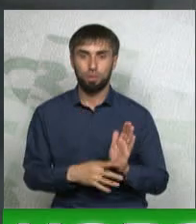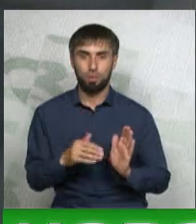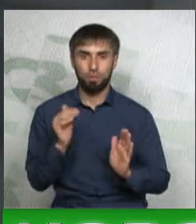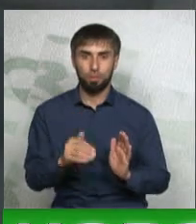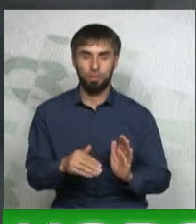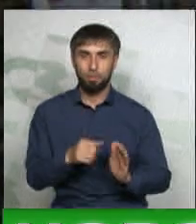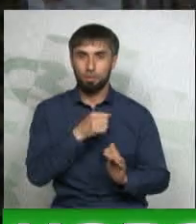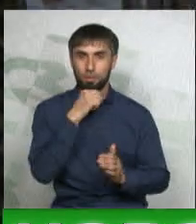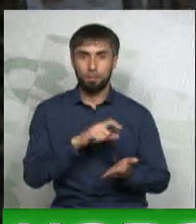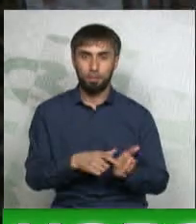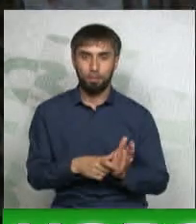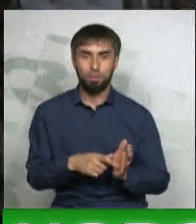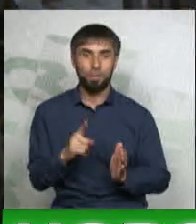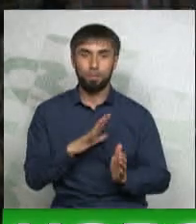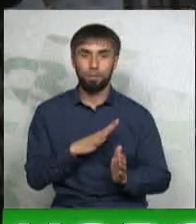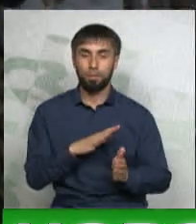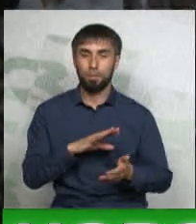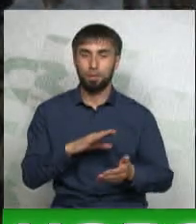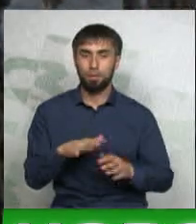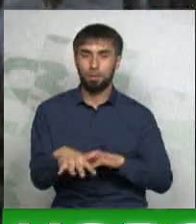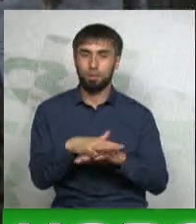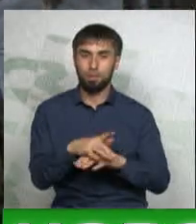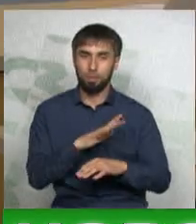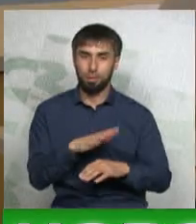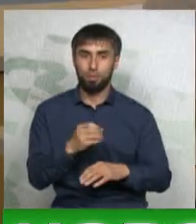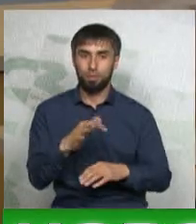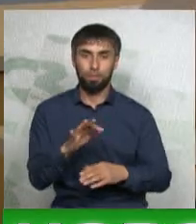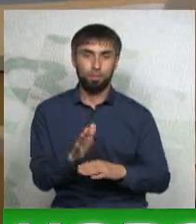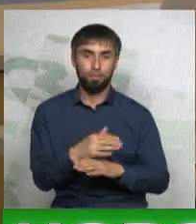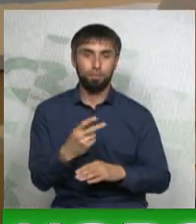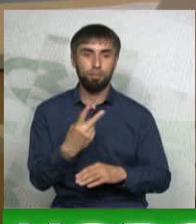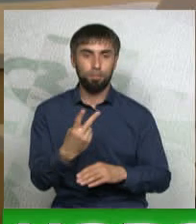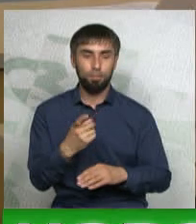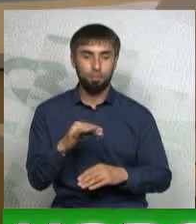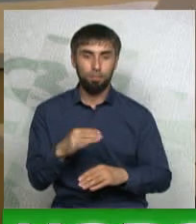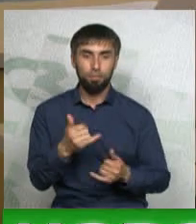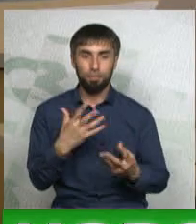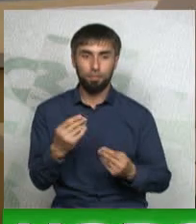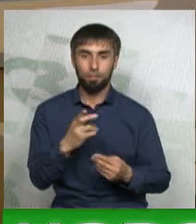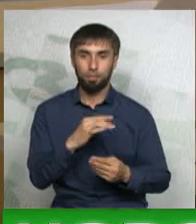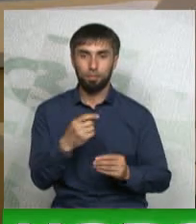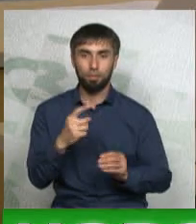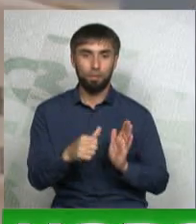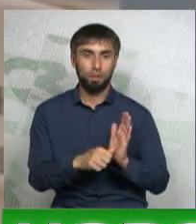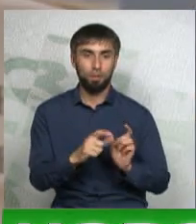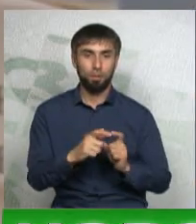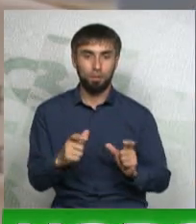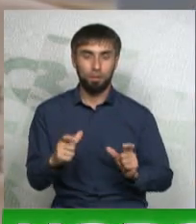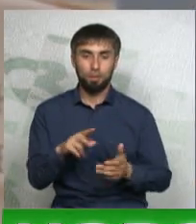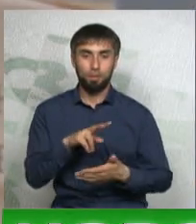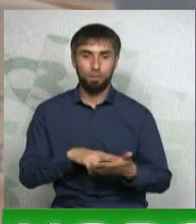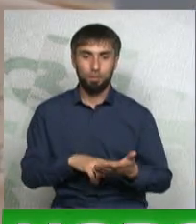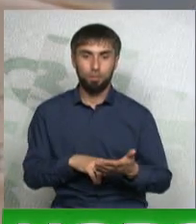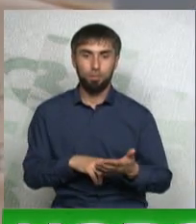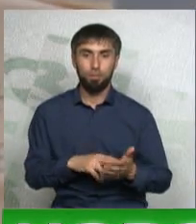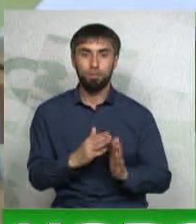тысяч старшеклассников. Чтобы избежать столпотворения, его поделили на два этапа. Сегодня на базе 6-й школы